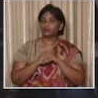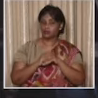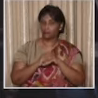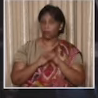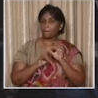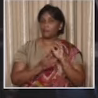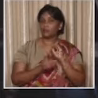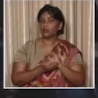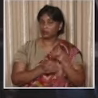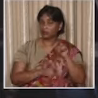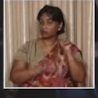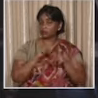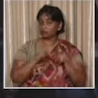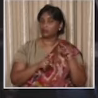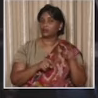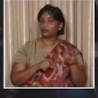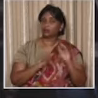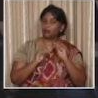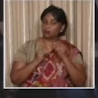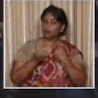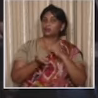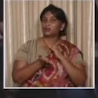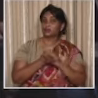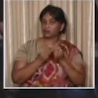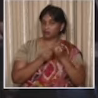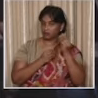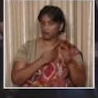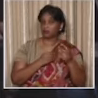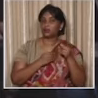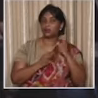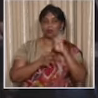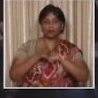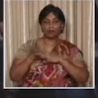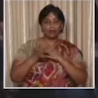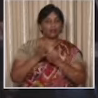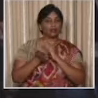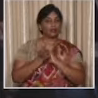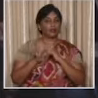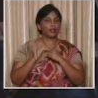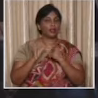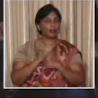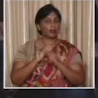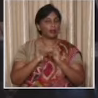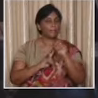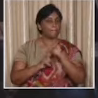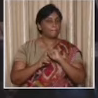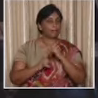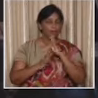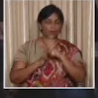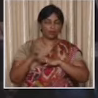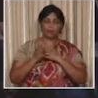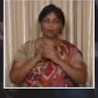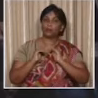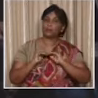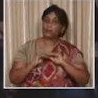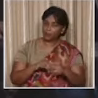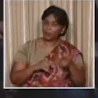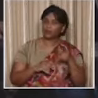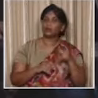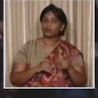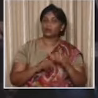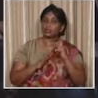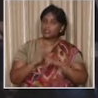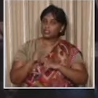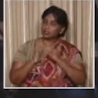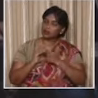මේ පුද්ගලිකාංශයේ සේවකයන්ට යම් සහනයක් ලබා දෙන්න අයවැය සහන පනත පාර්ලිමේන්තු අයවැය ක්‍රියාවලියෙන් පස්සේ හරි